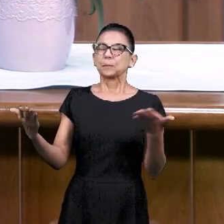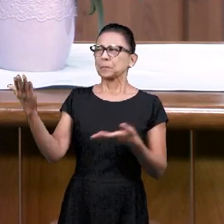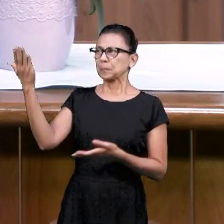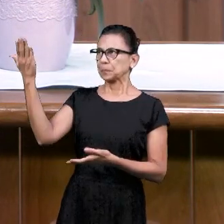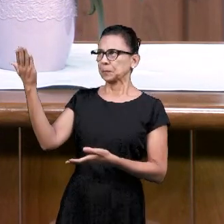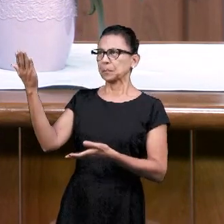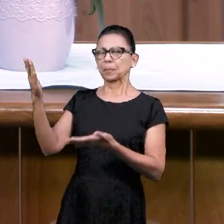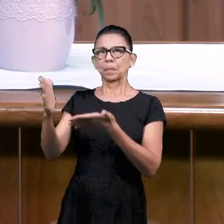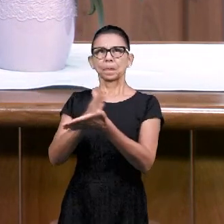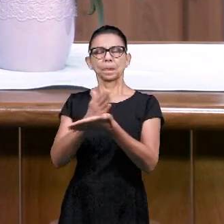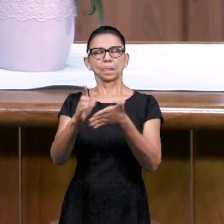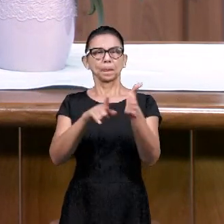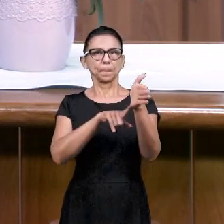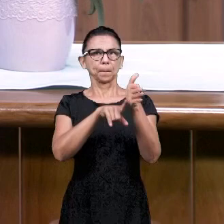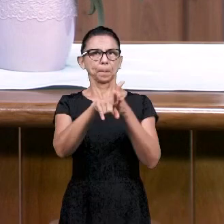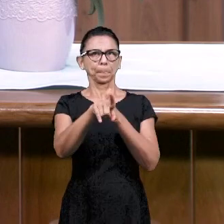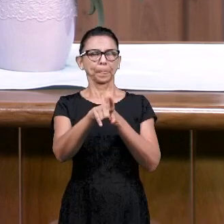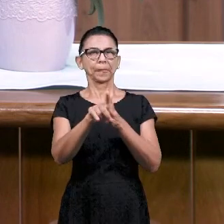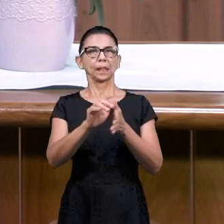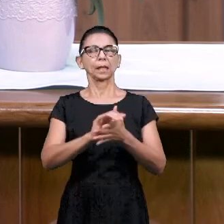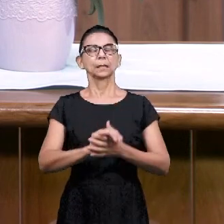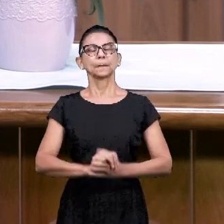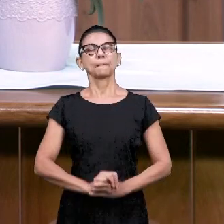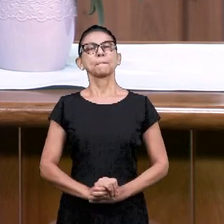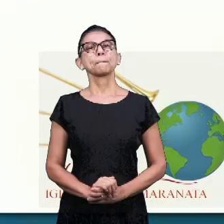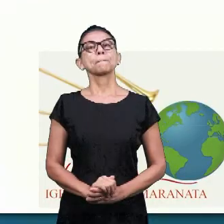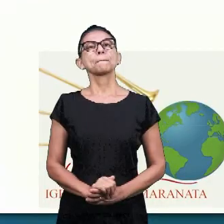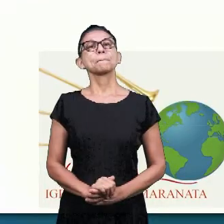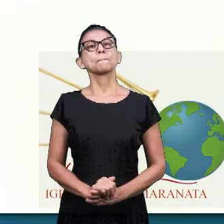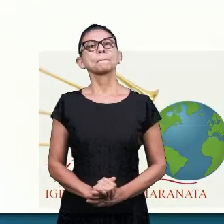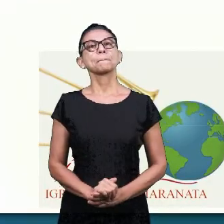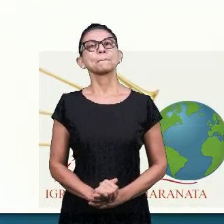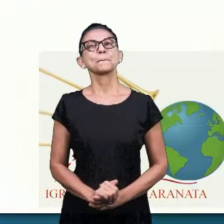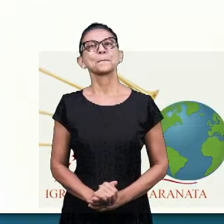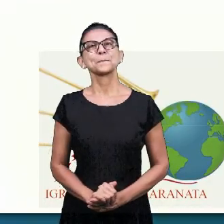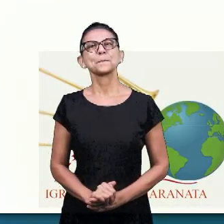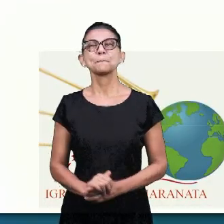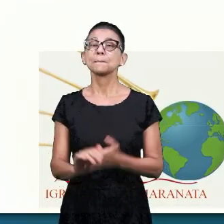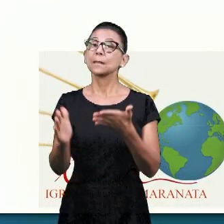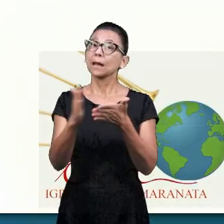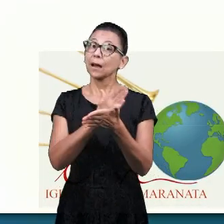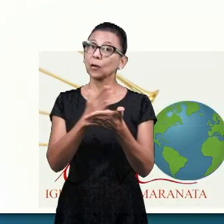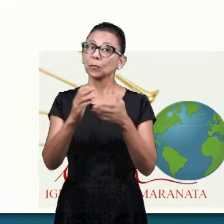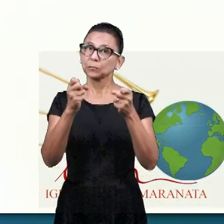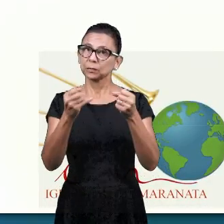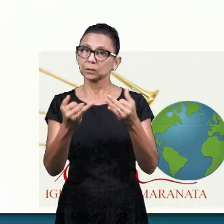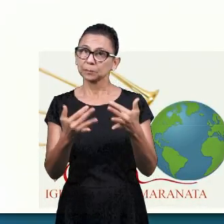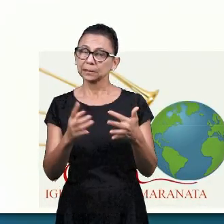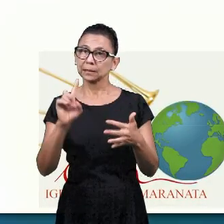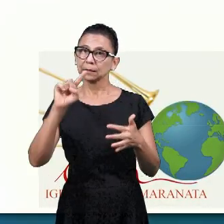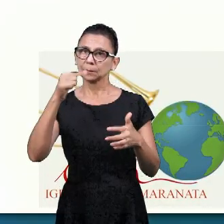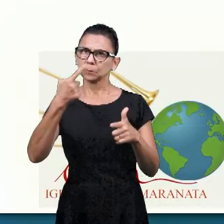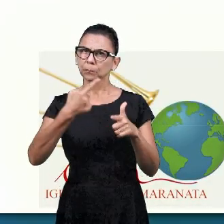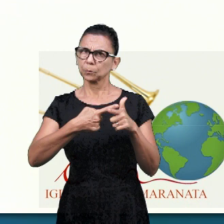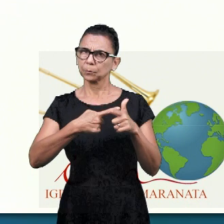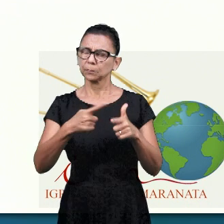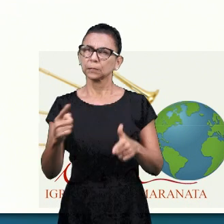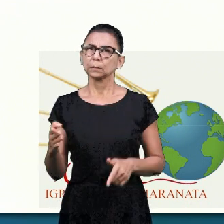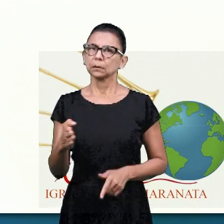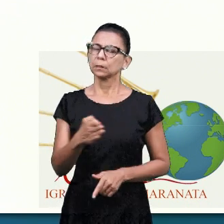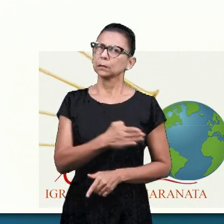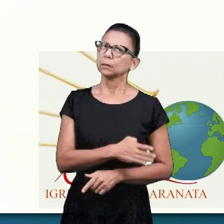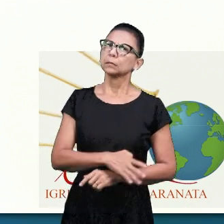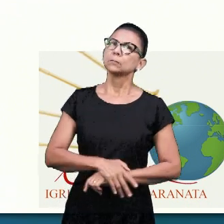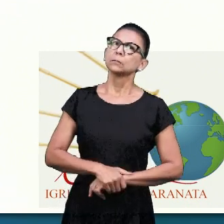sœurs ici quelques-unes des questions qui vont être utilisées dans la prochaine école biblique dominicale. Je dis quelques-unes et je vais dire pourquoi. Très